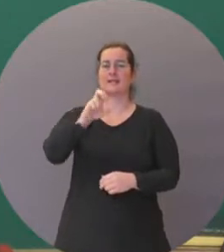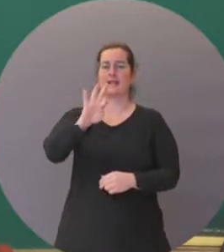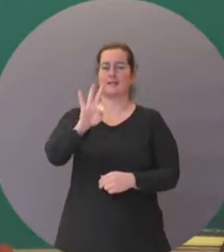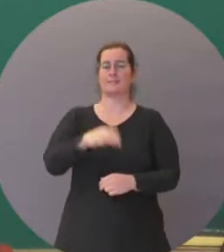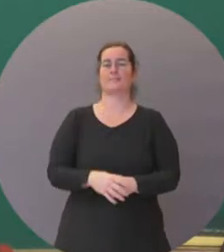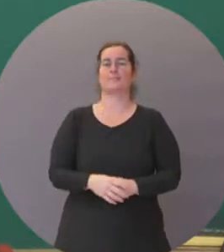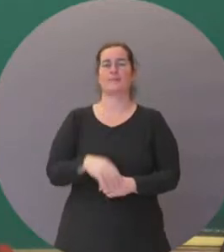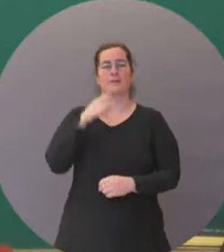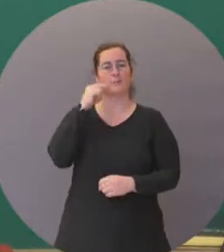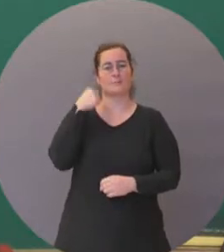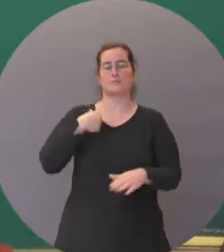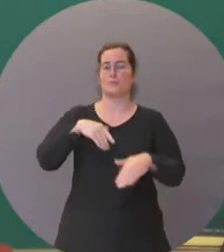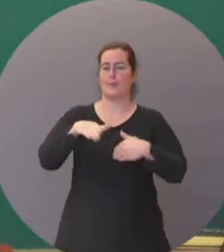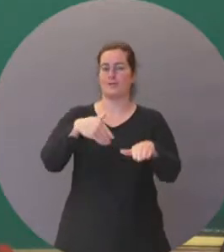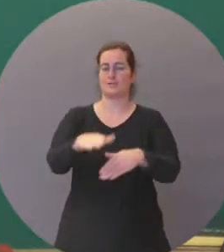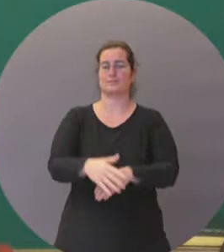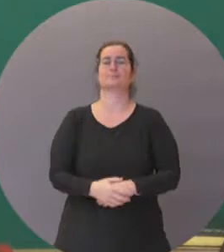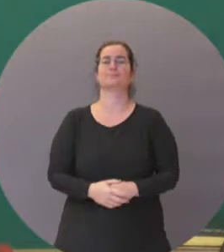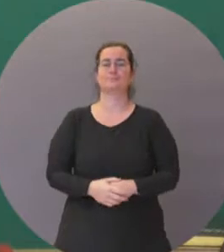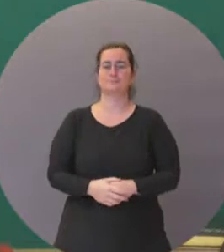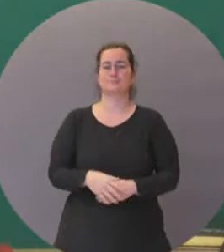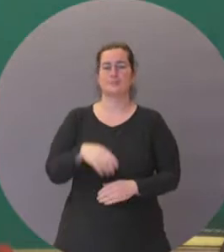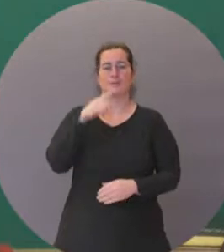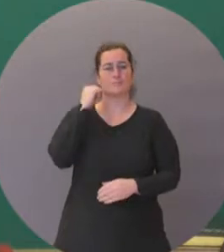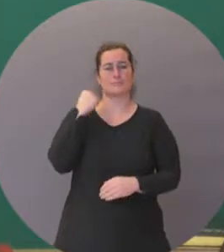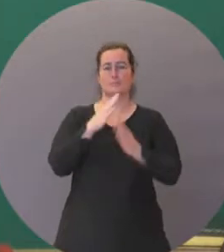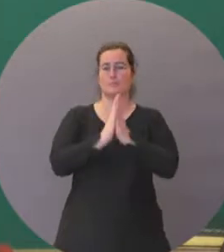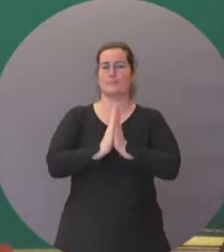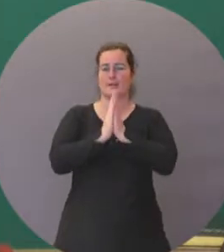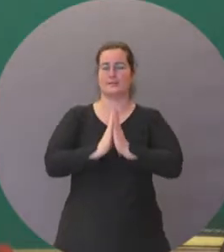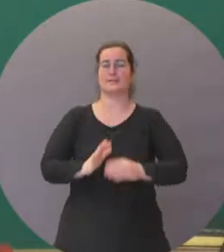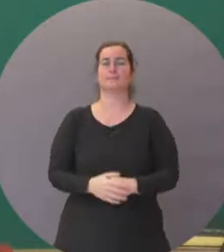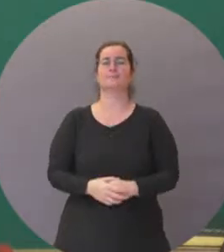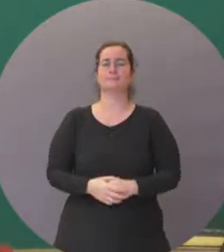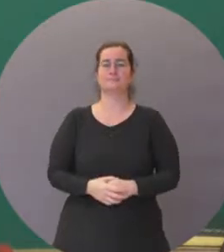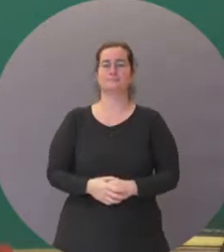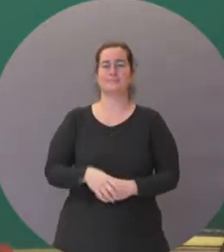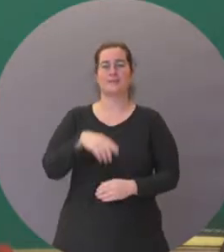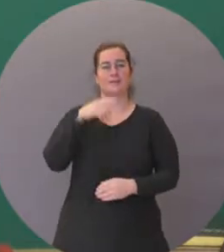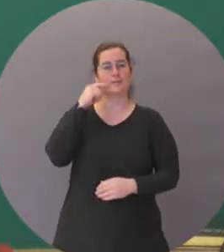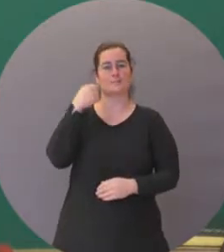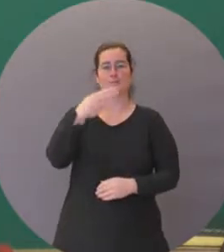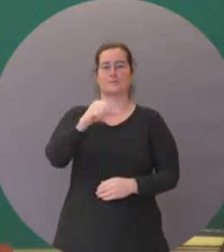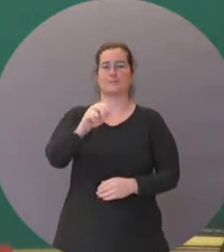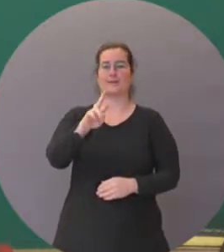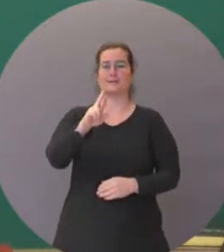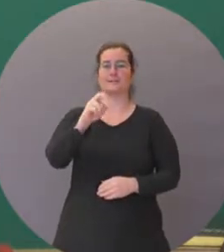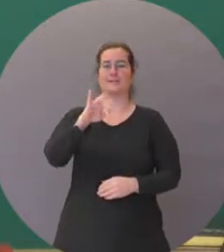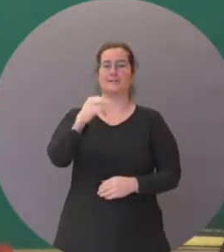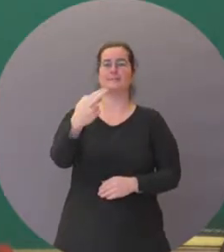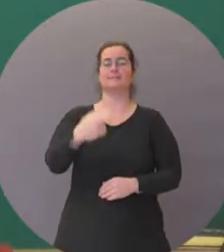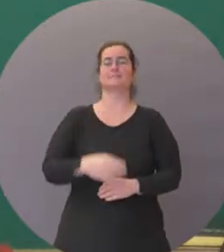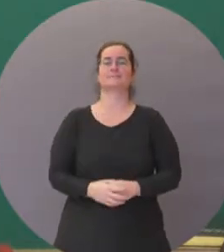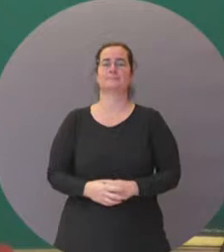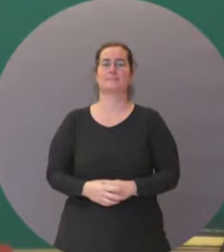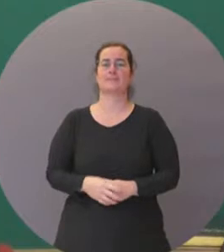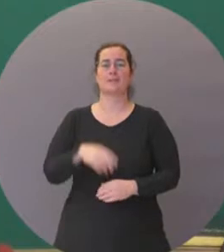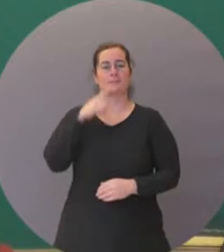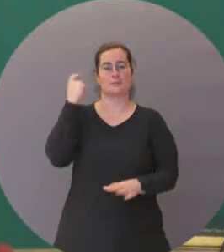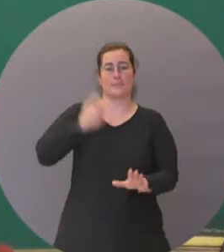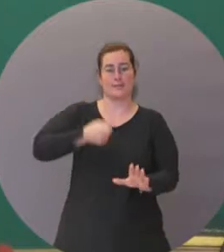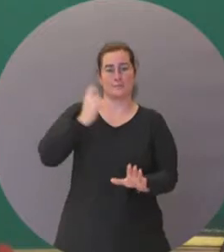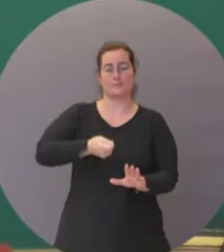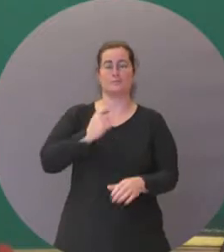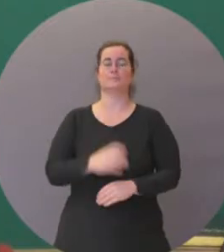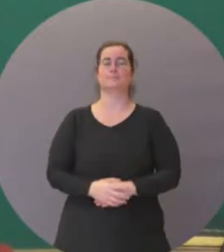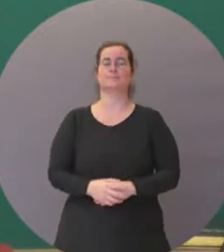monsieur marche Frédéric monsieur Marie Didier Monsieur Martin Pascal monsieur marteau Stéphane